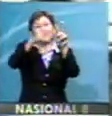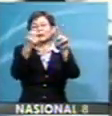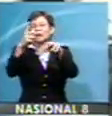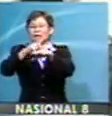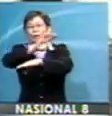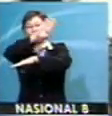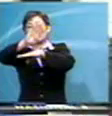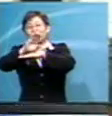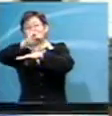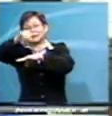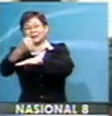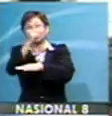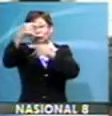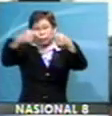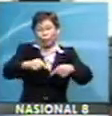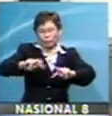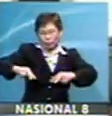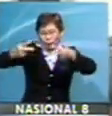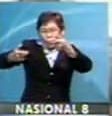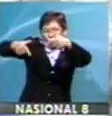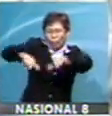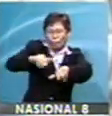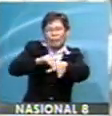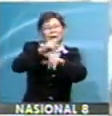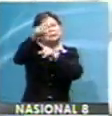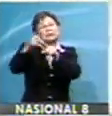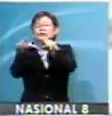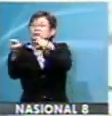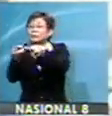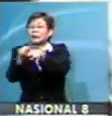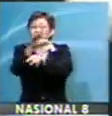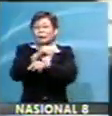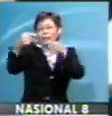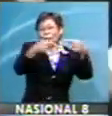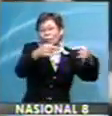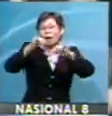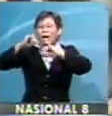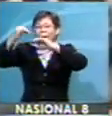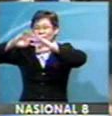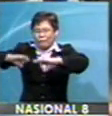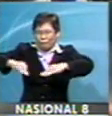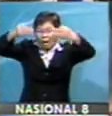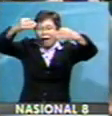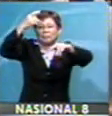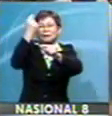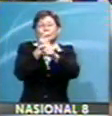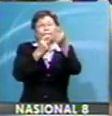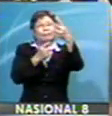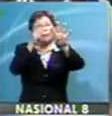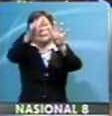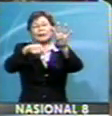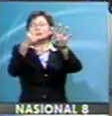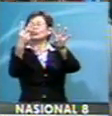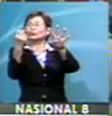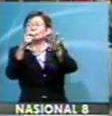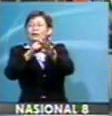Jalil satu lagi perlawanan separuh akhir akan berlangsung pada Tarikh yang sama sementara perlawanan akhir pula ditetapkan pada 14 disember